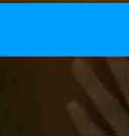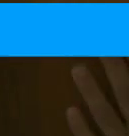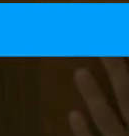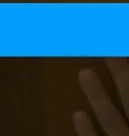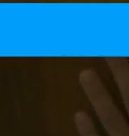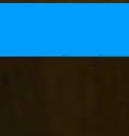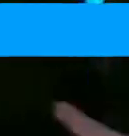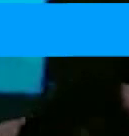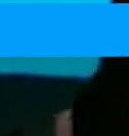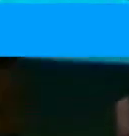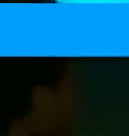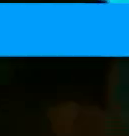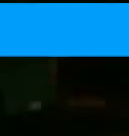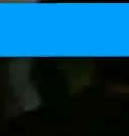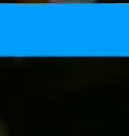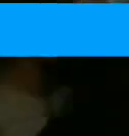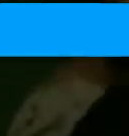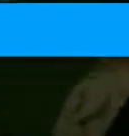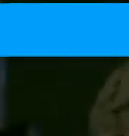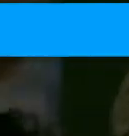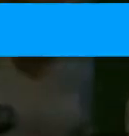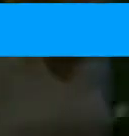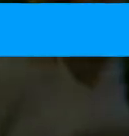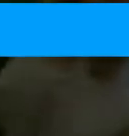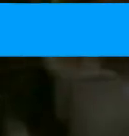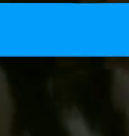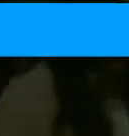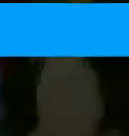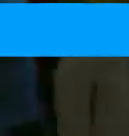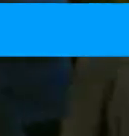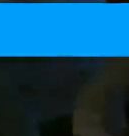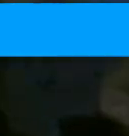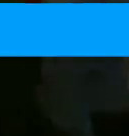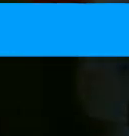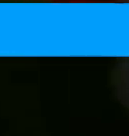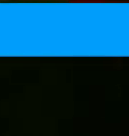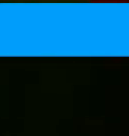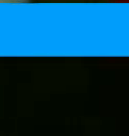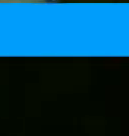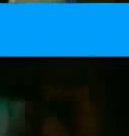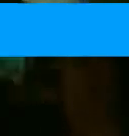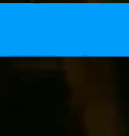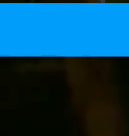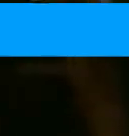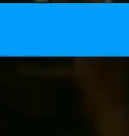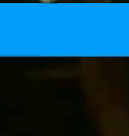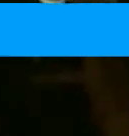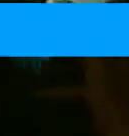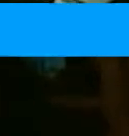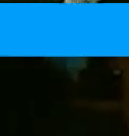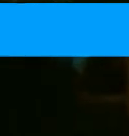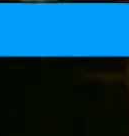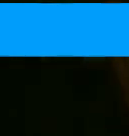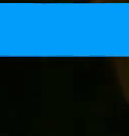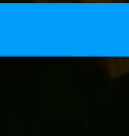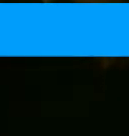שנקרא הודעת אבל על חבר הכנסת נפתלי בנט. הוא מגיש תלונה לקצין הכנסת, וזאת אלה ההתקפות. אני רק רציתי